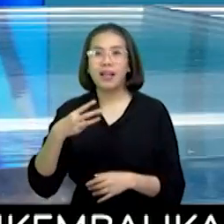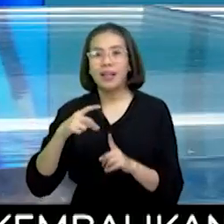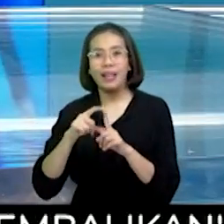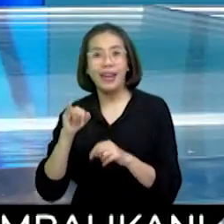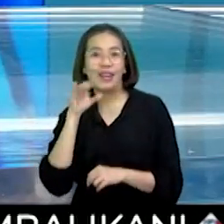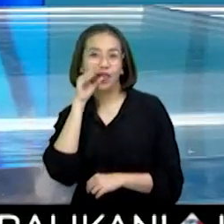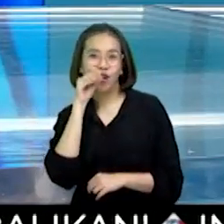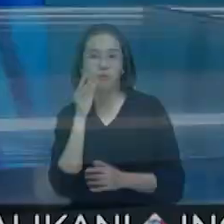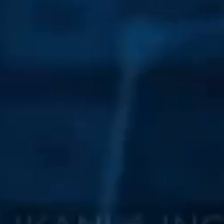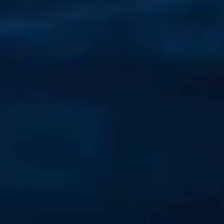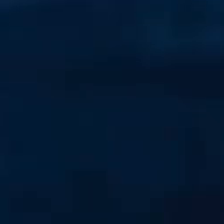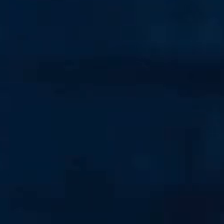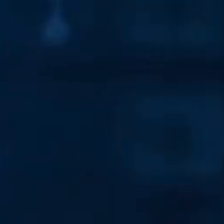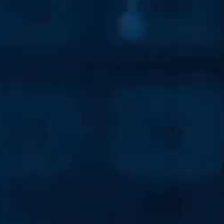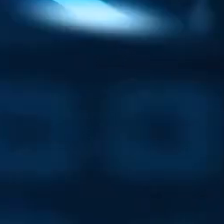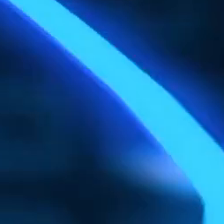Marina.